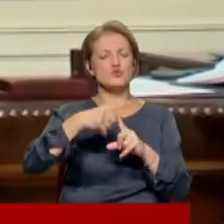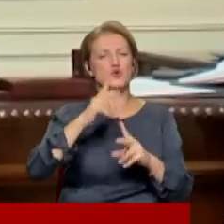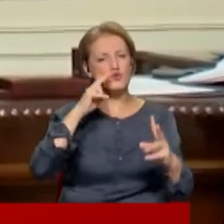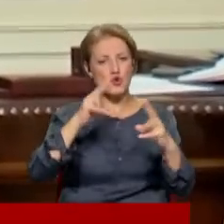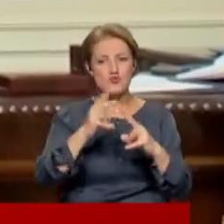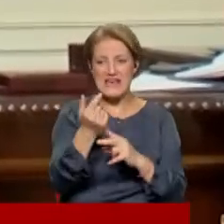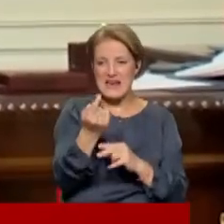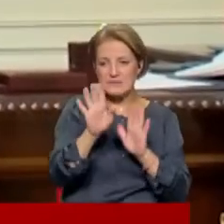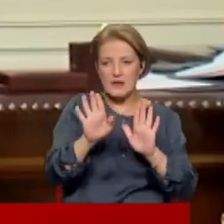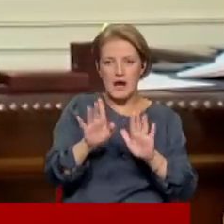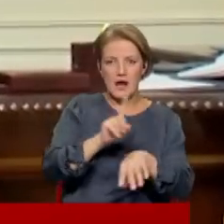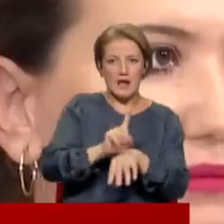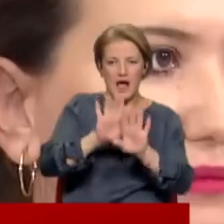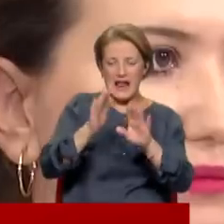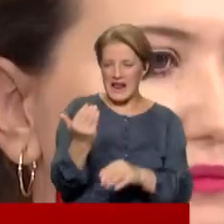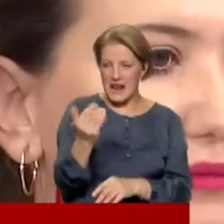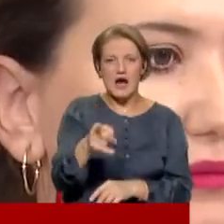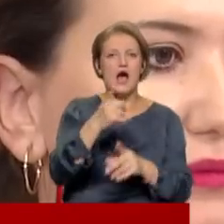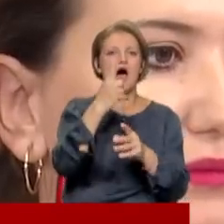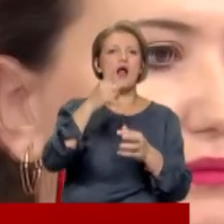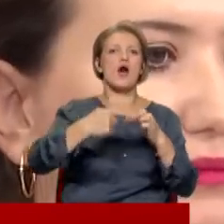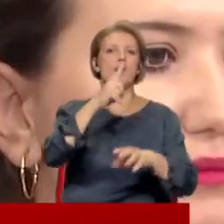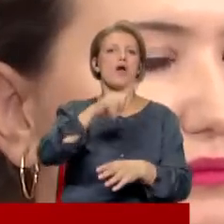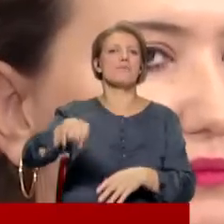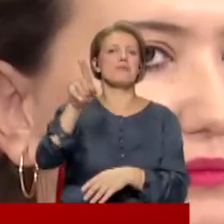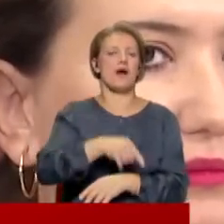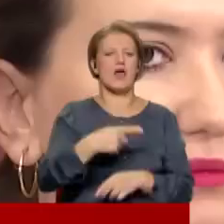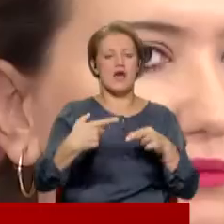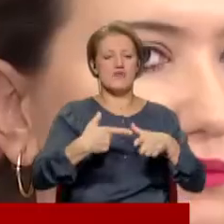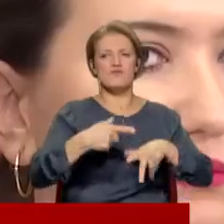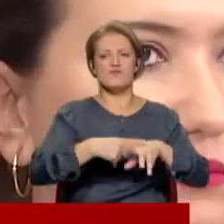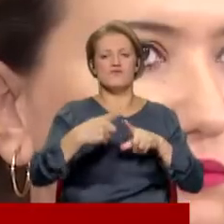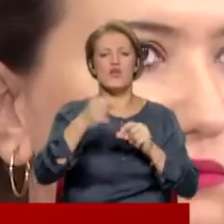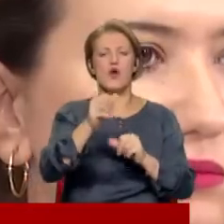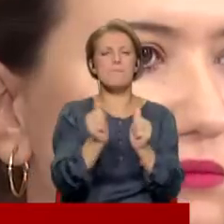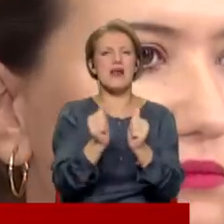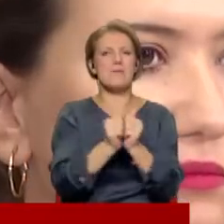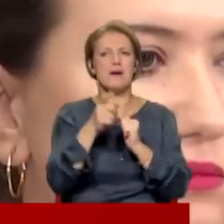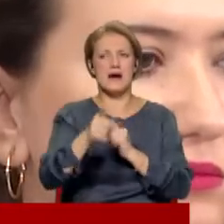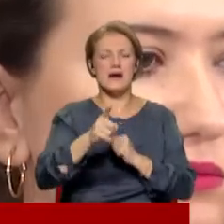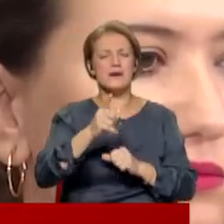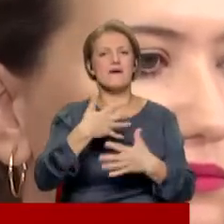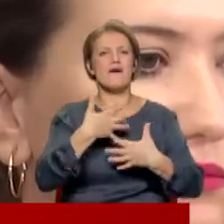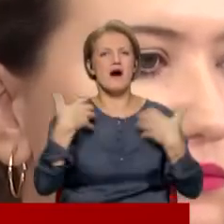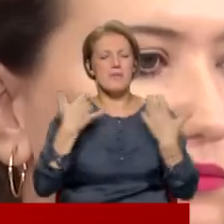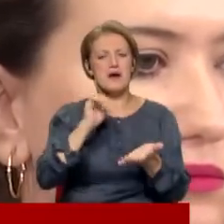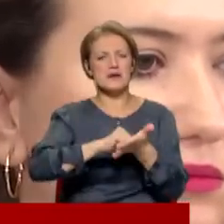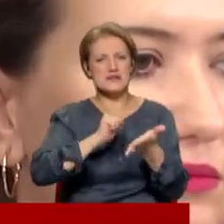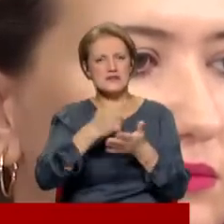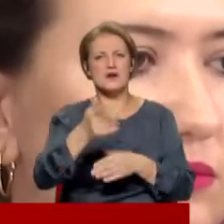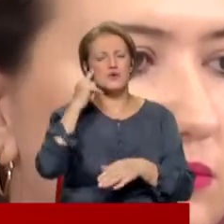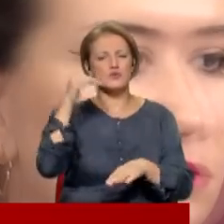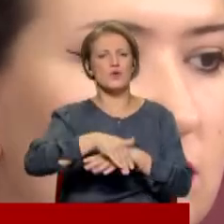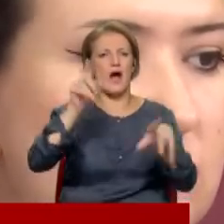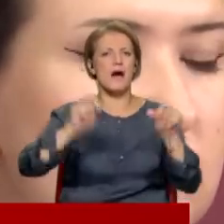yarım saat kala randevuyu iptal etti. FETÖ ile beraber bu ülkenin kahraman askerlerine, milletvekillerine, aydınlarına, gazetecilerine